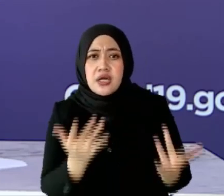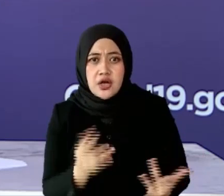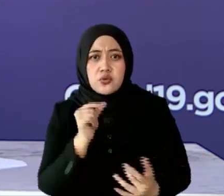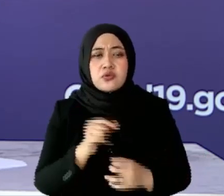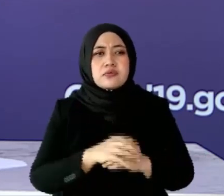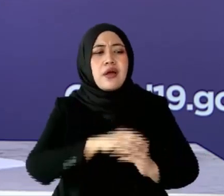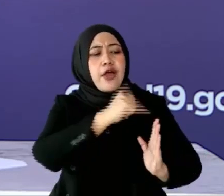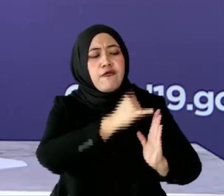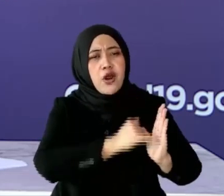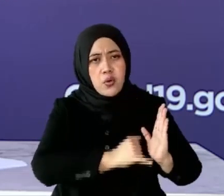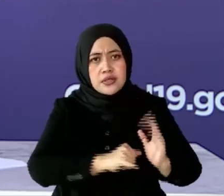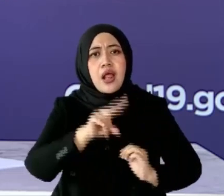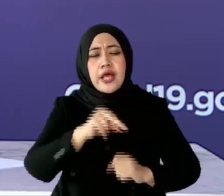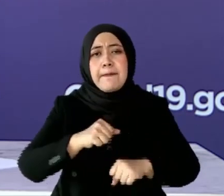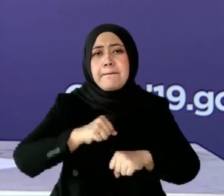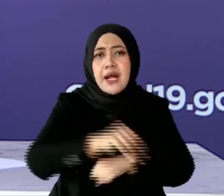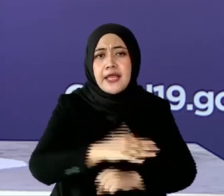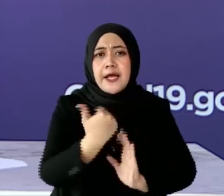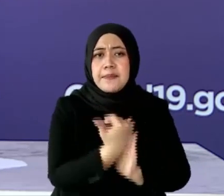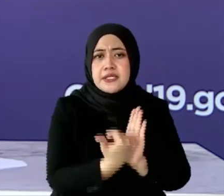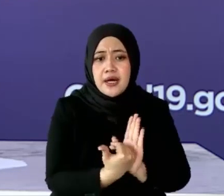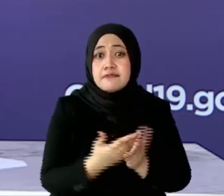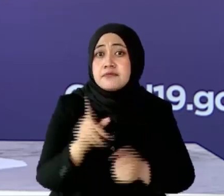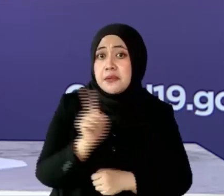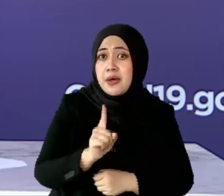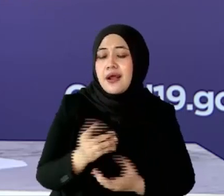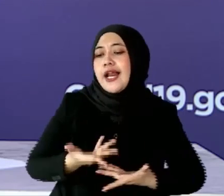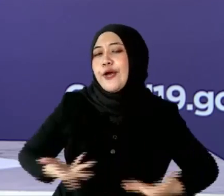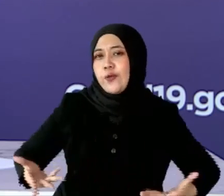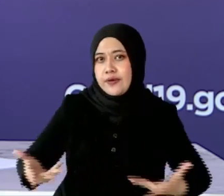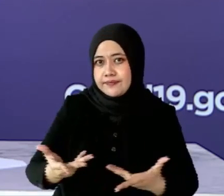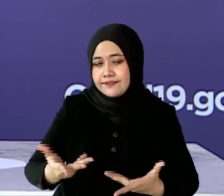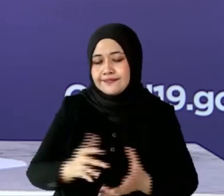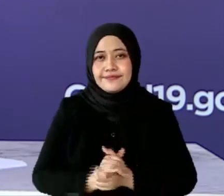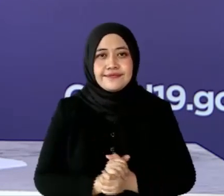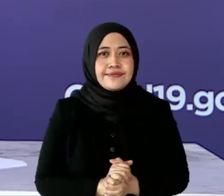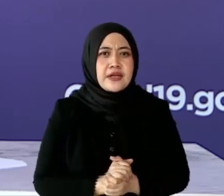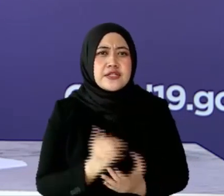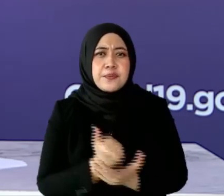kembali mengevaluasi penerapan kebijakan di lingkungan kita. Pada prinsipnya,